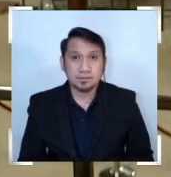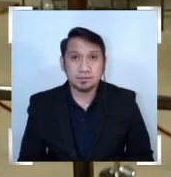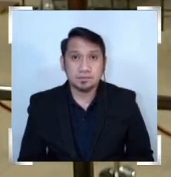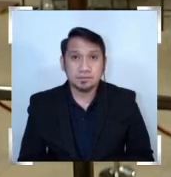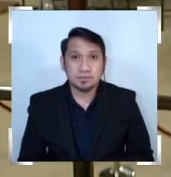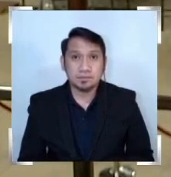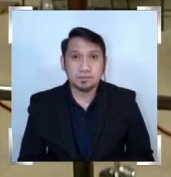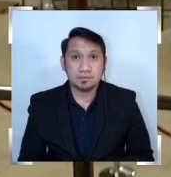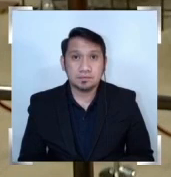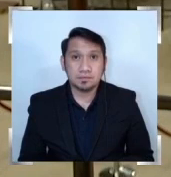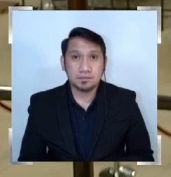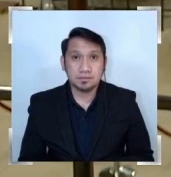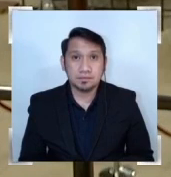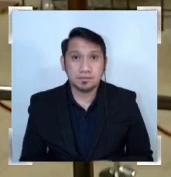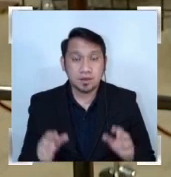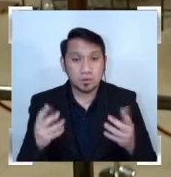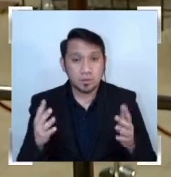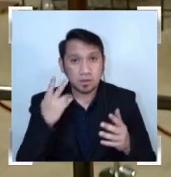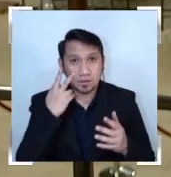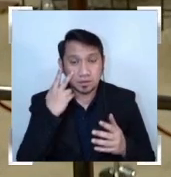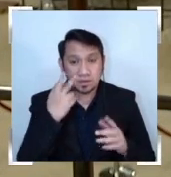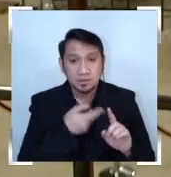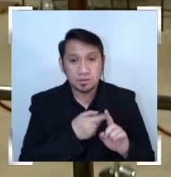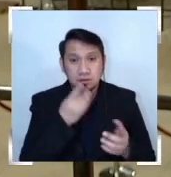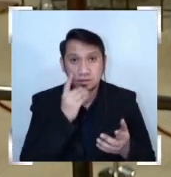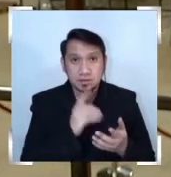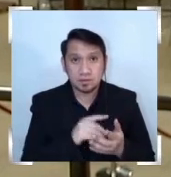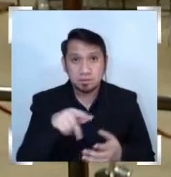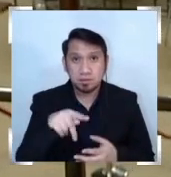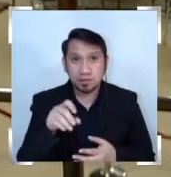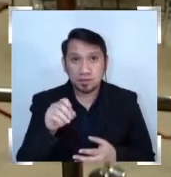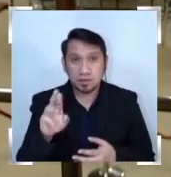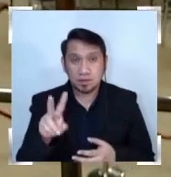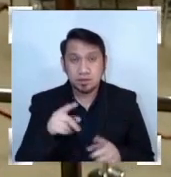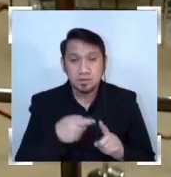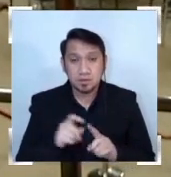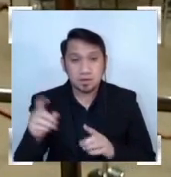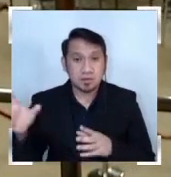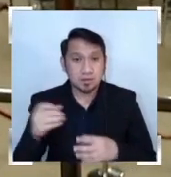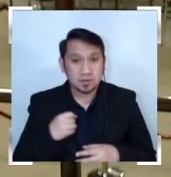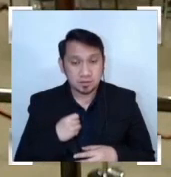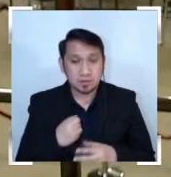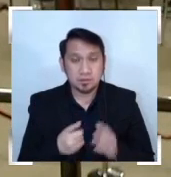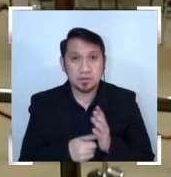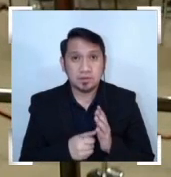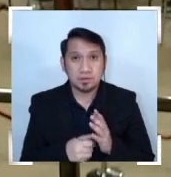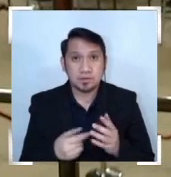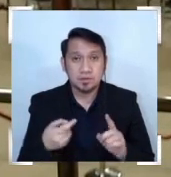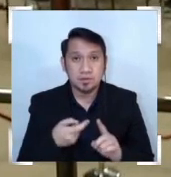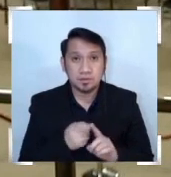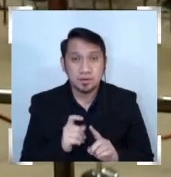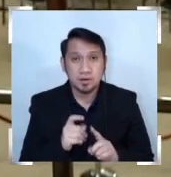itatalang discrepancy o pagkakaiba sa datos ang PPCRV sa mga natatanggap nilang election returns sa mga datos galing